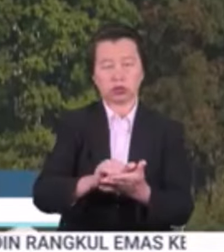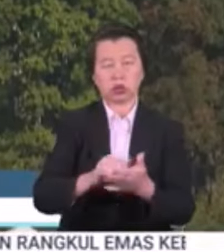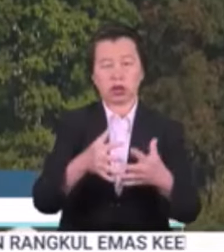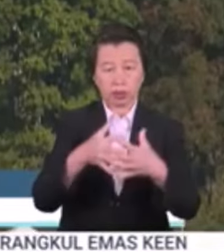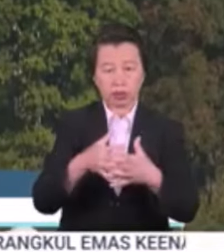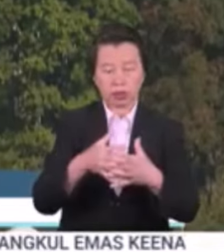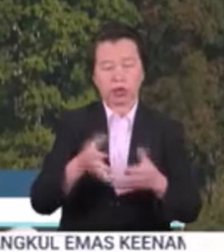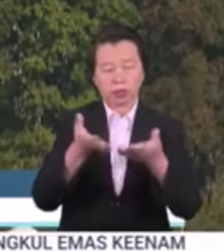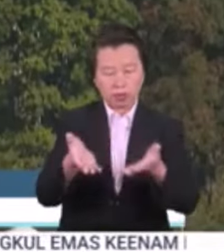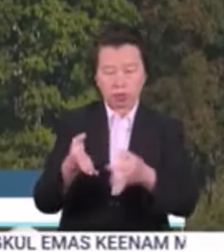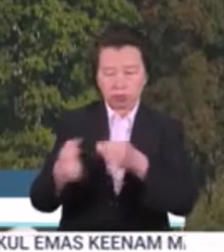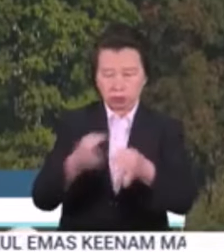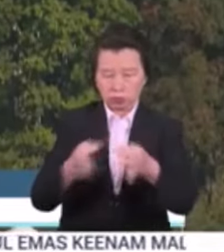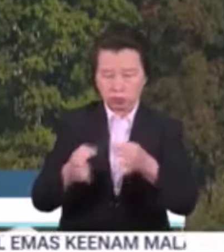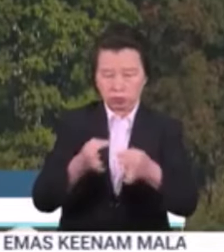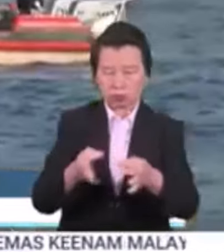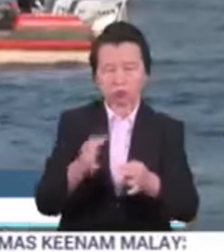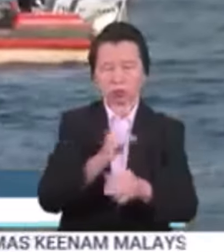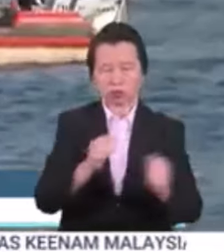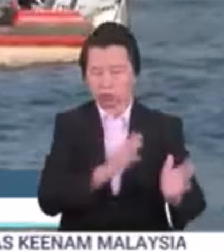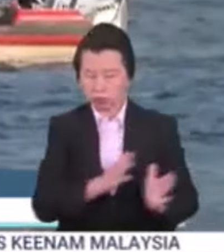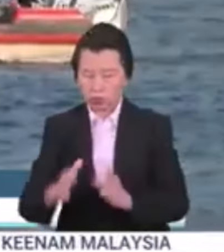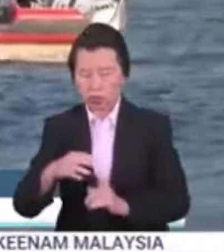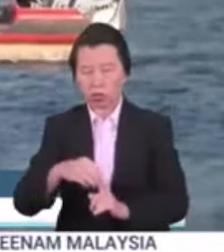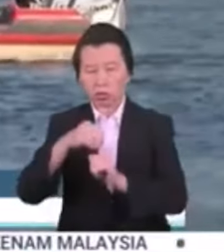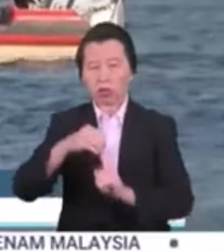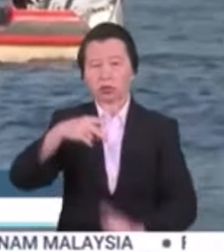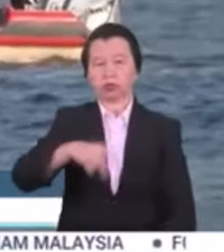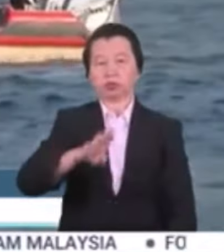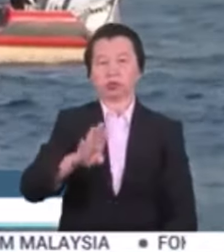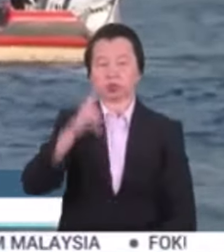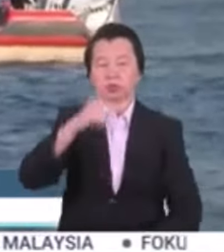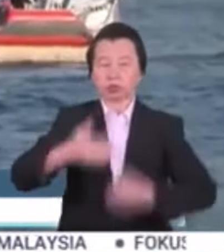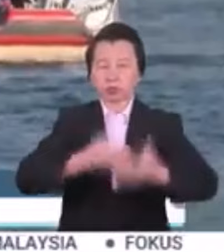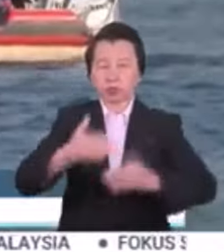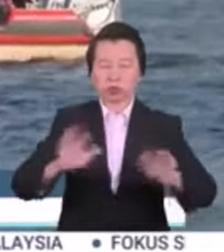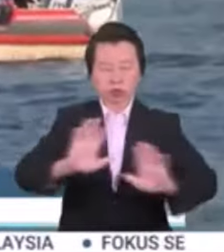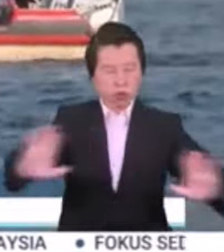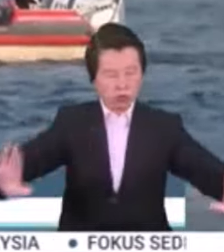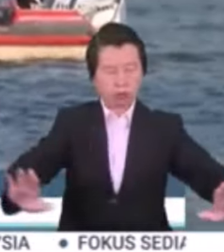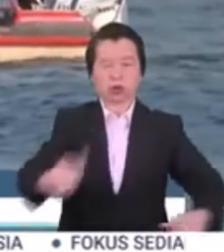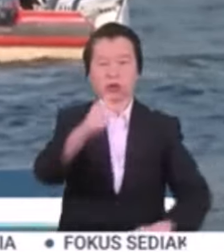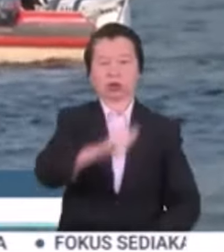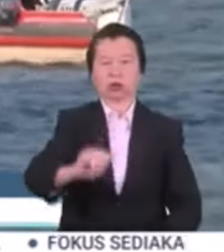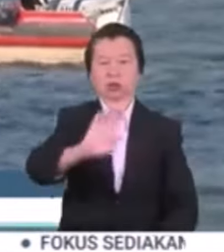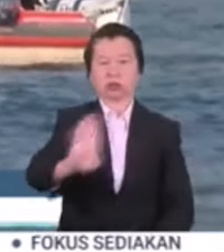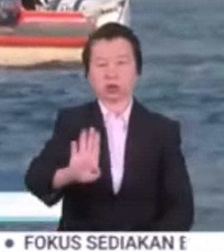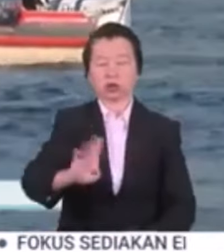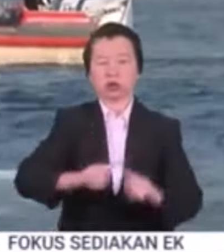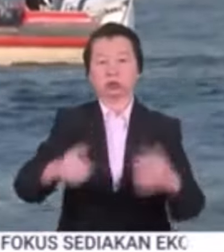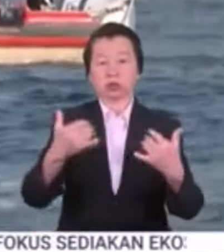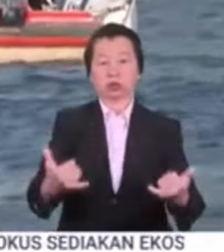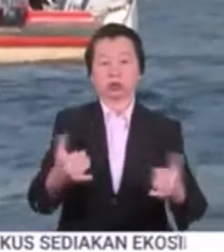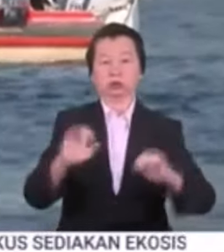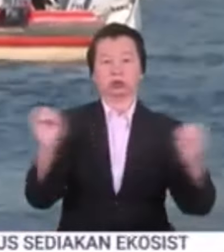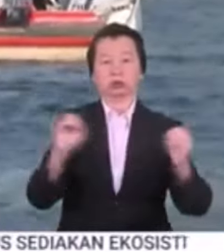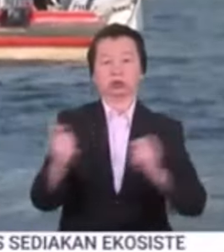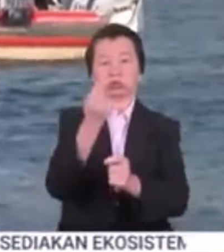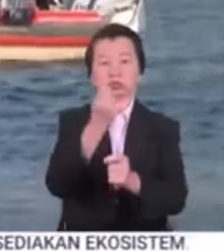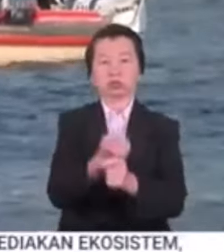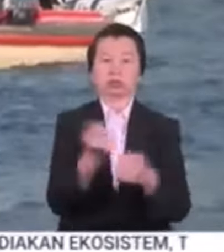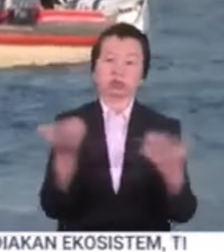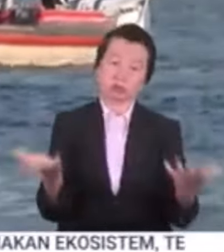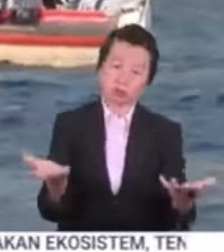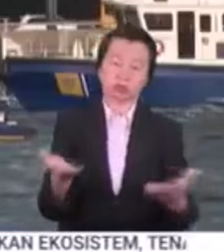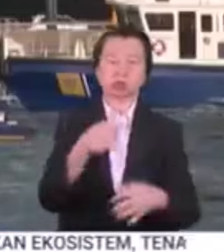taklimat semasa berhubung konflik oleh penyelaras khas PBB untuk proses keamanan Asia Barat namun setakat ini tiada ketetapan